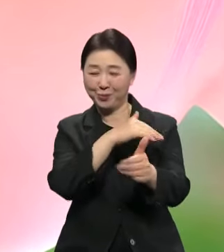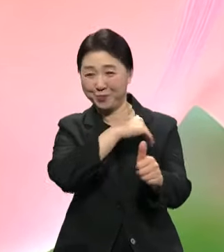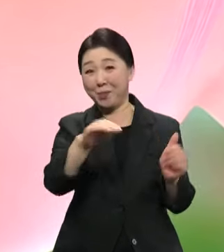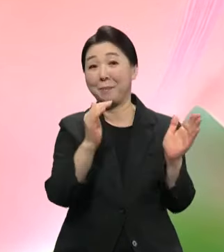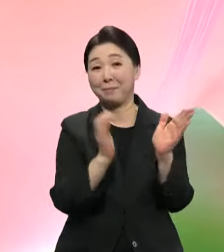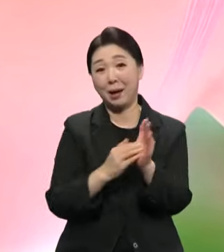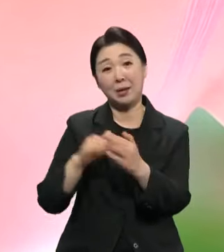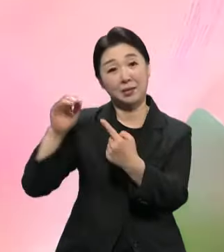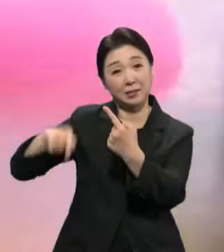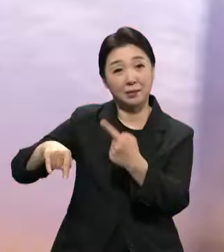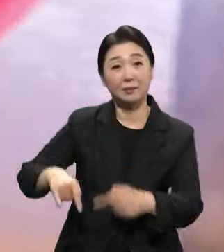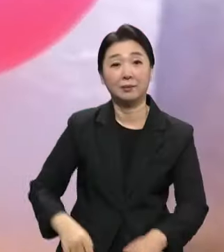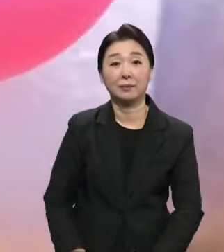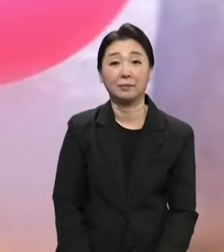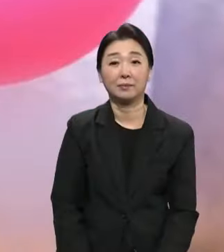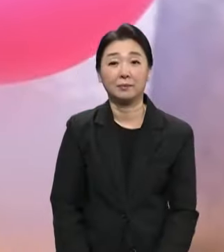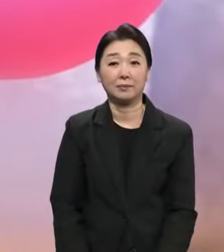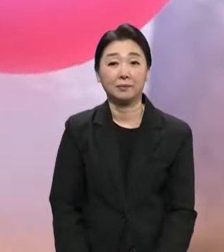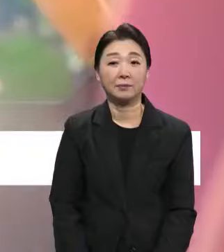기록입니다.